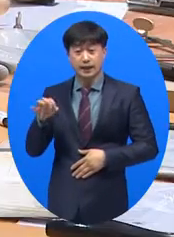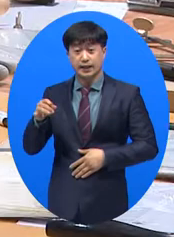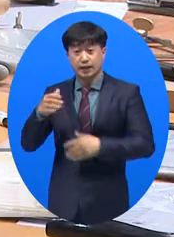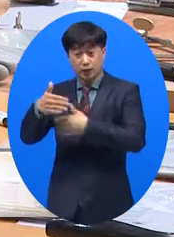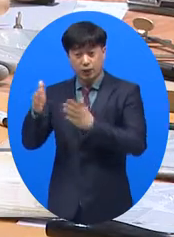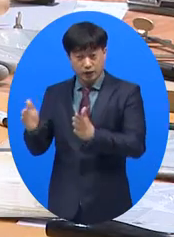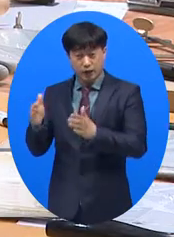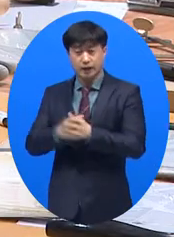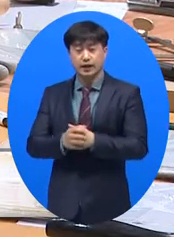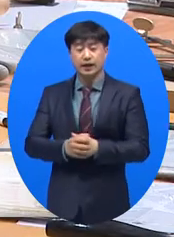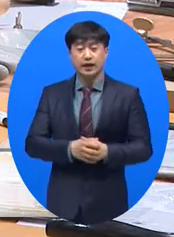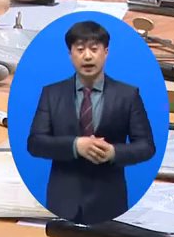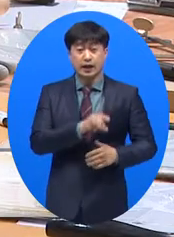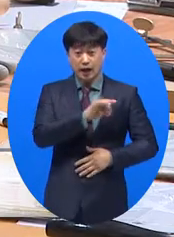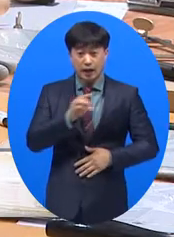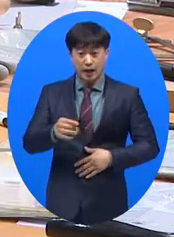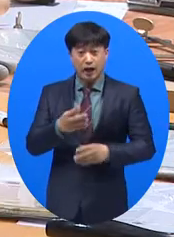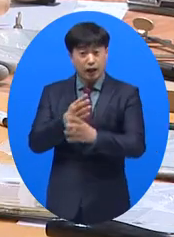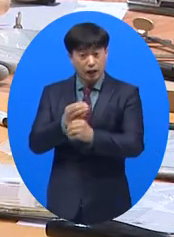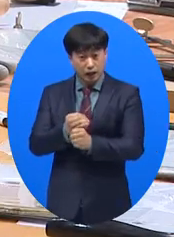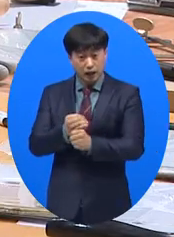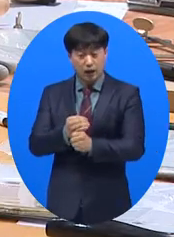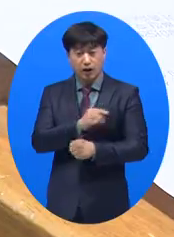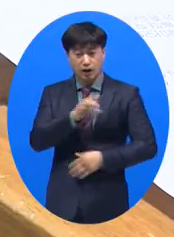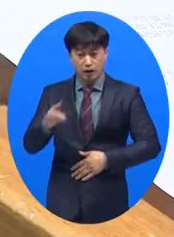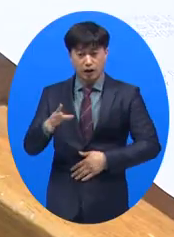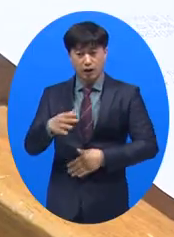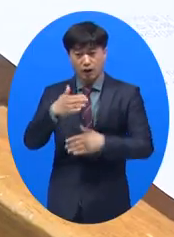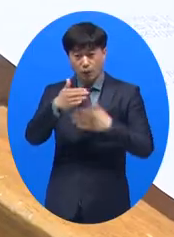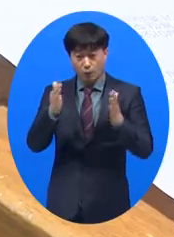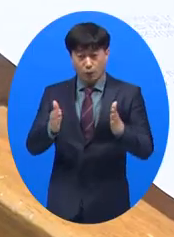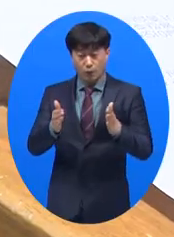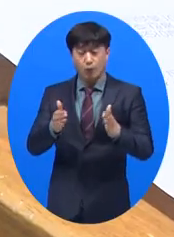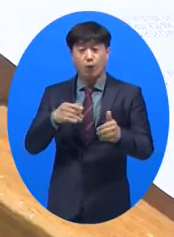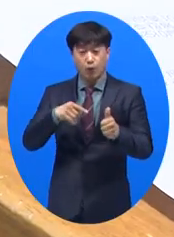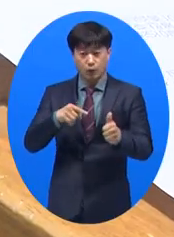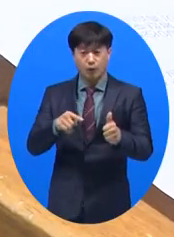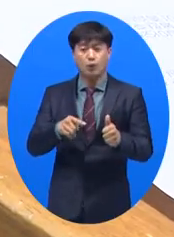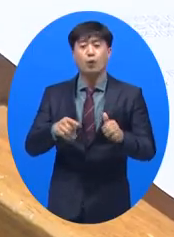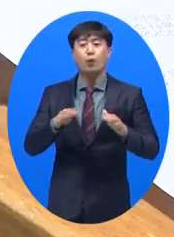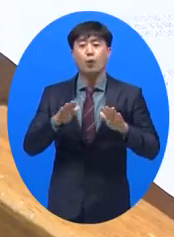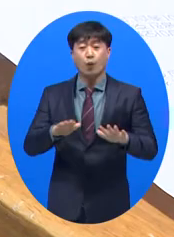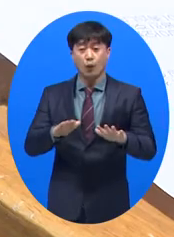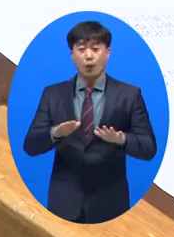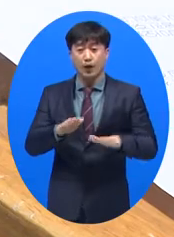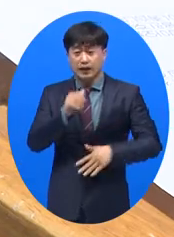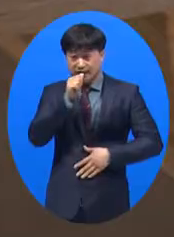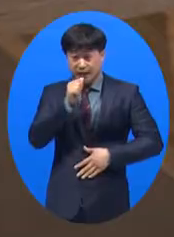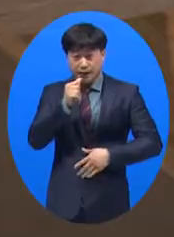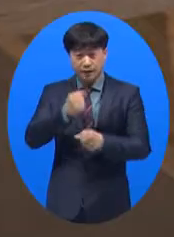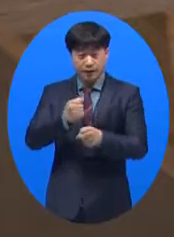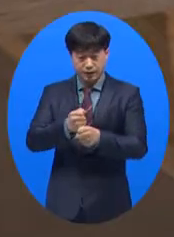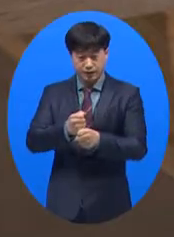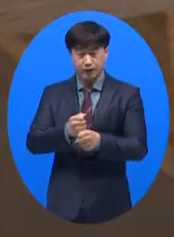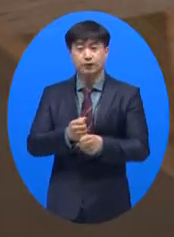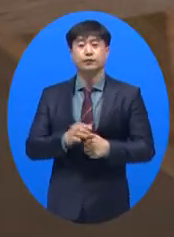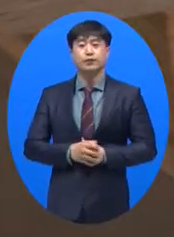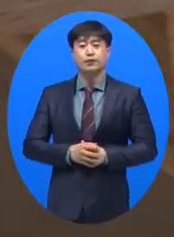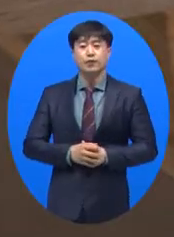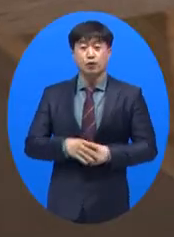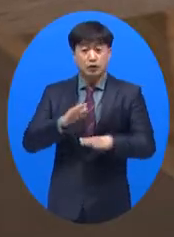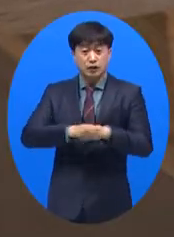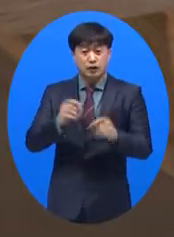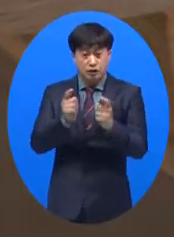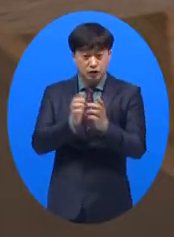날짜 별로 각기 다른 원대의 클래스가 열리는데 이 날은 금속공예 수업이 진행됐습니다 손으로 직접 갈고